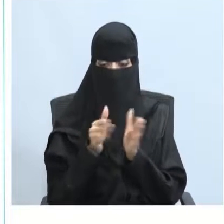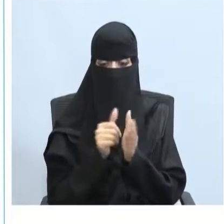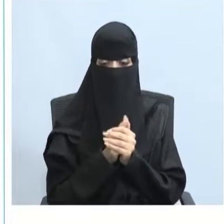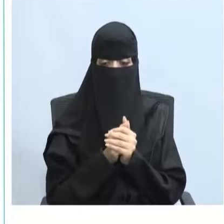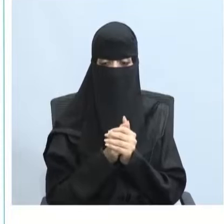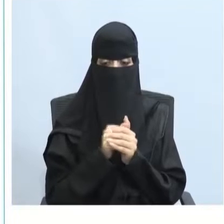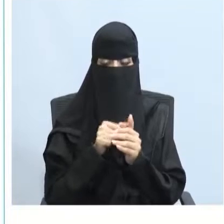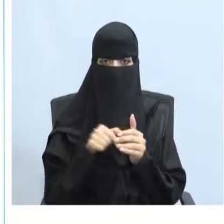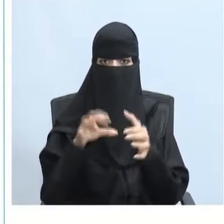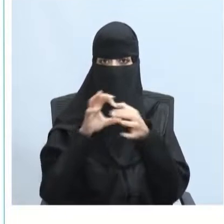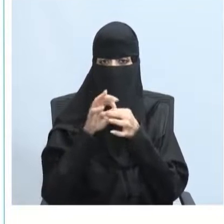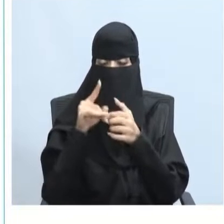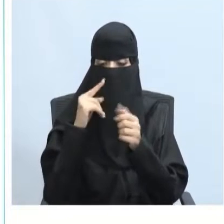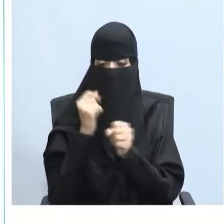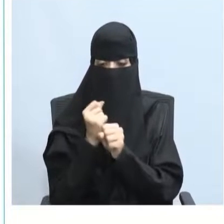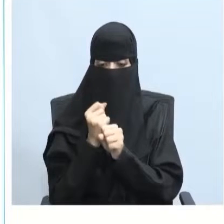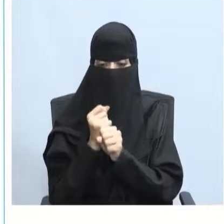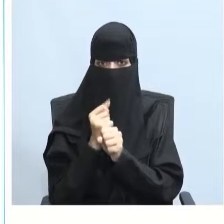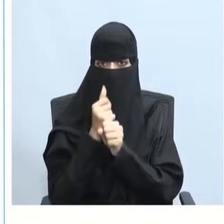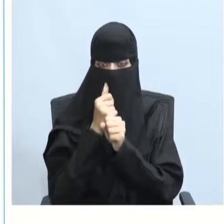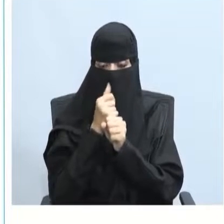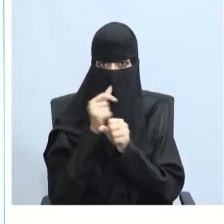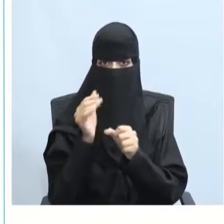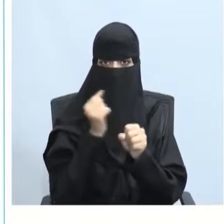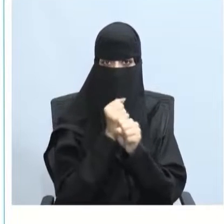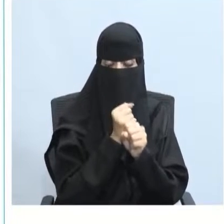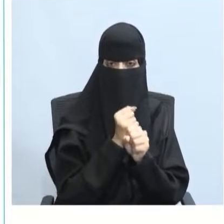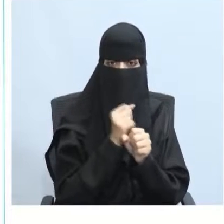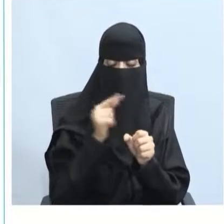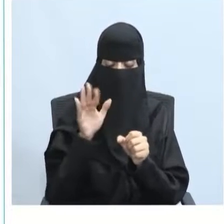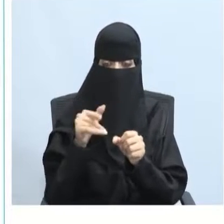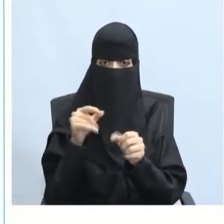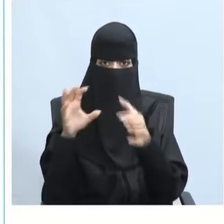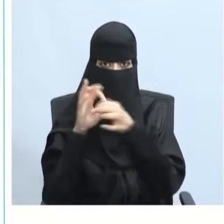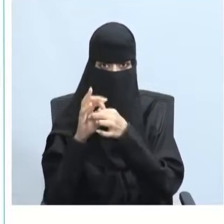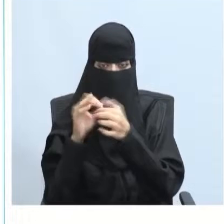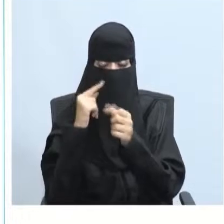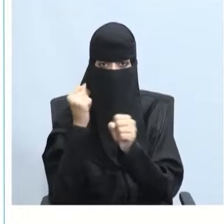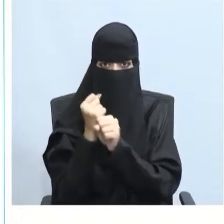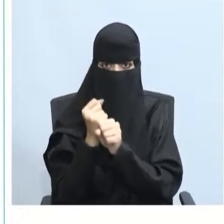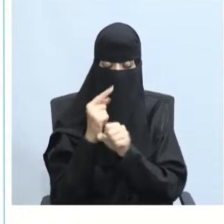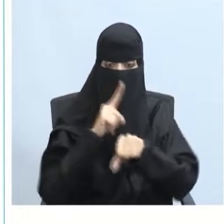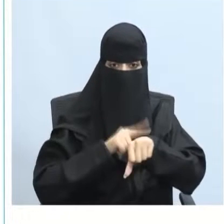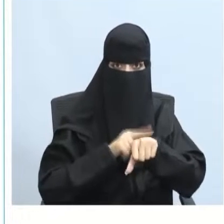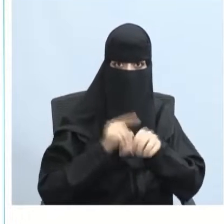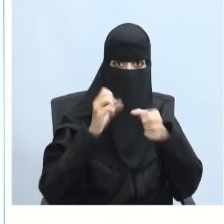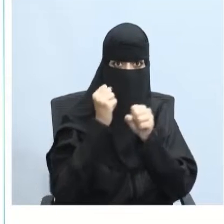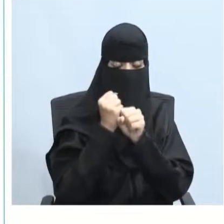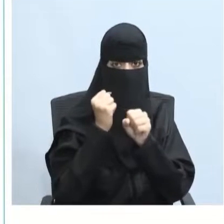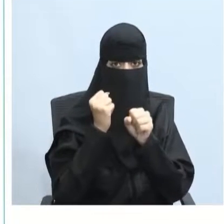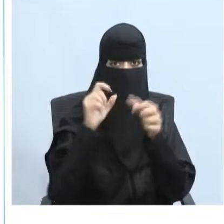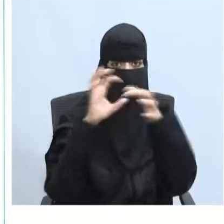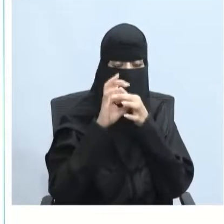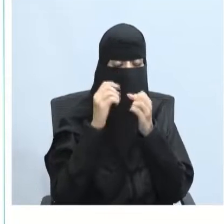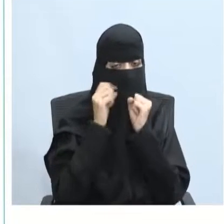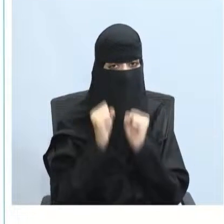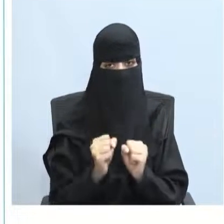الشاشه اداره المهام اداره المهام واداره الوقت ترتبط ارتباطا وثيقا ما